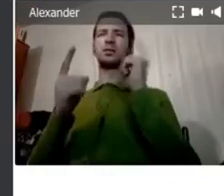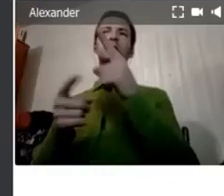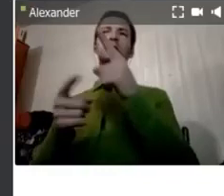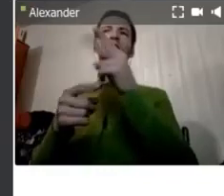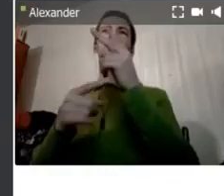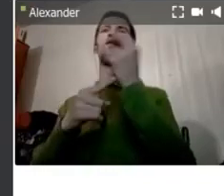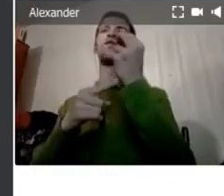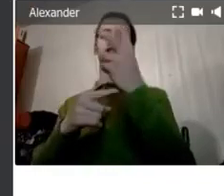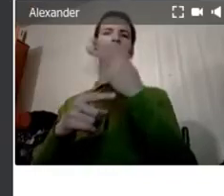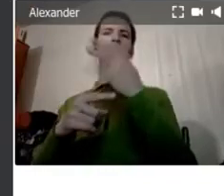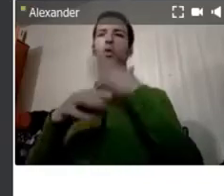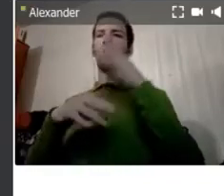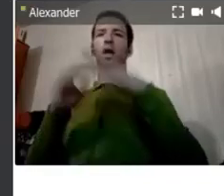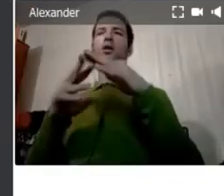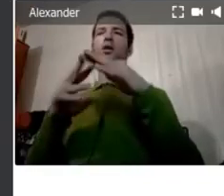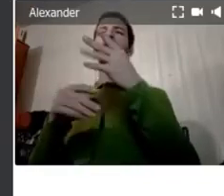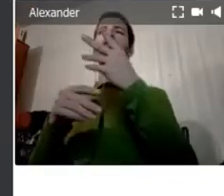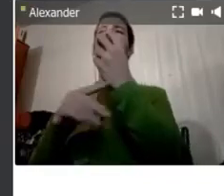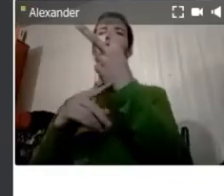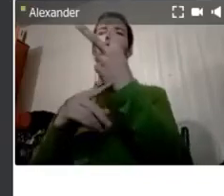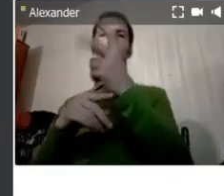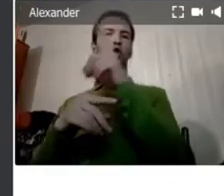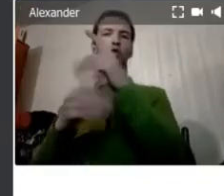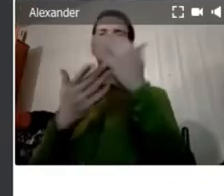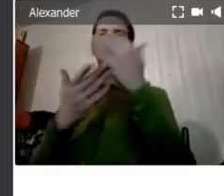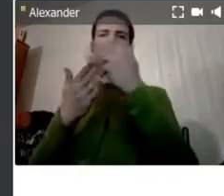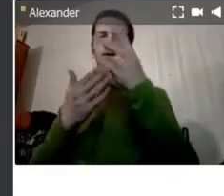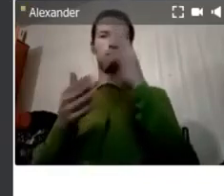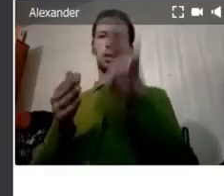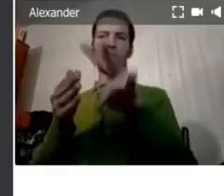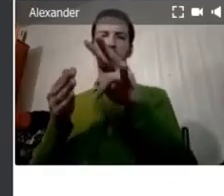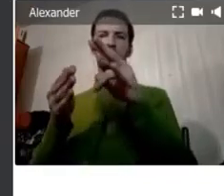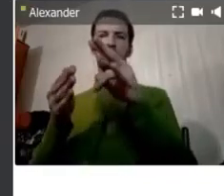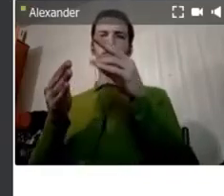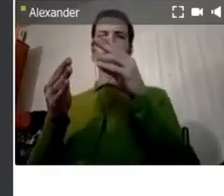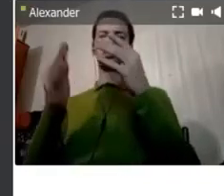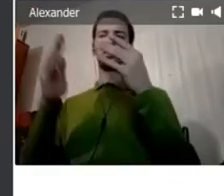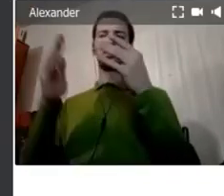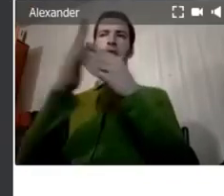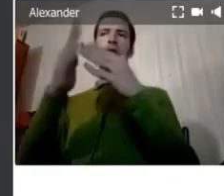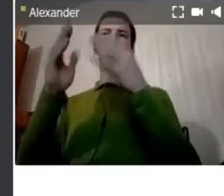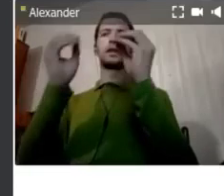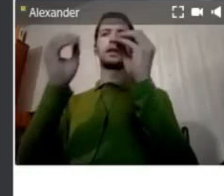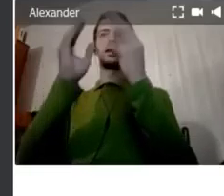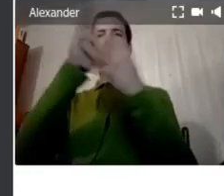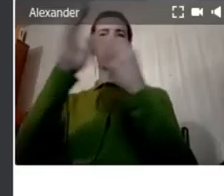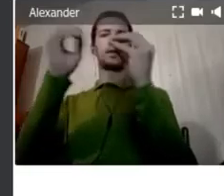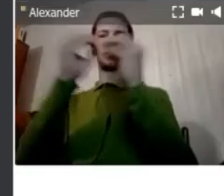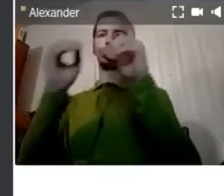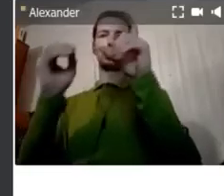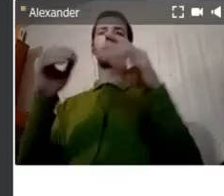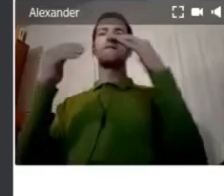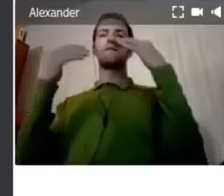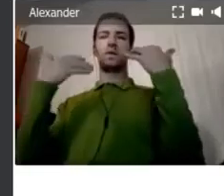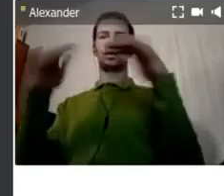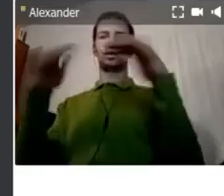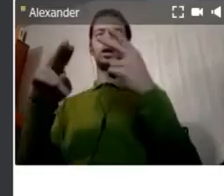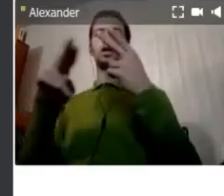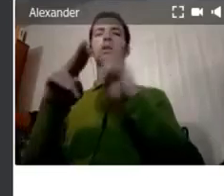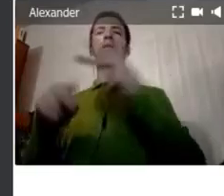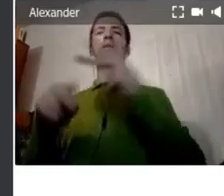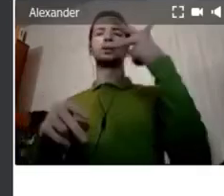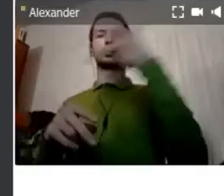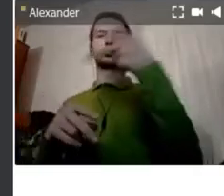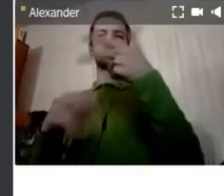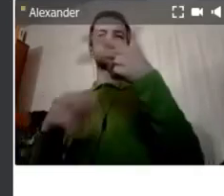да, то есть, причем это не личные люди у вас, это вся ваша работающая структура. И последний